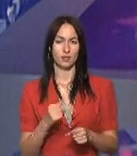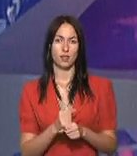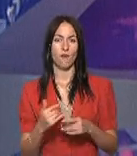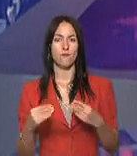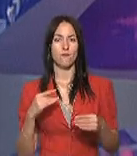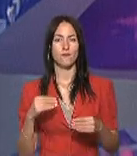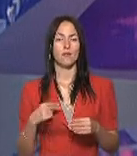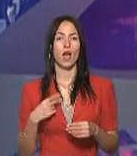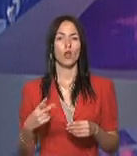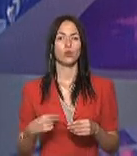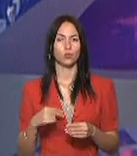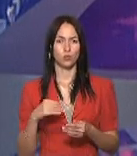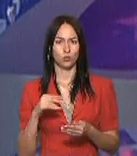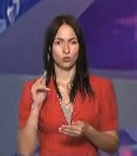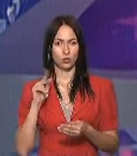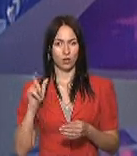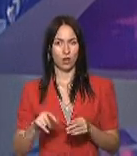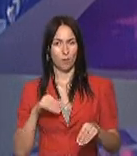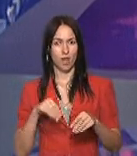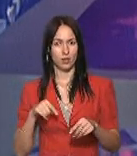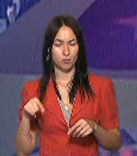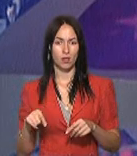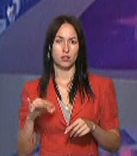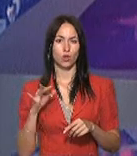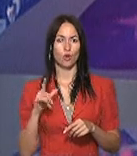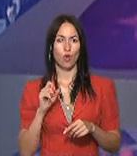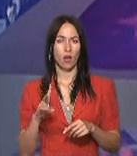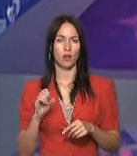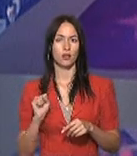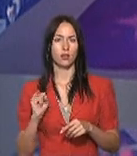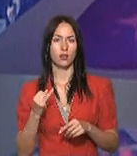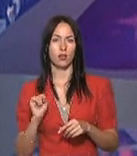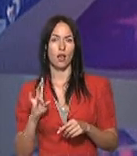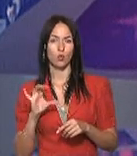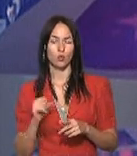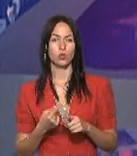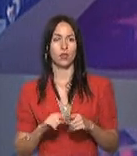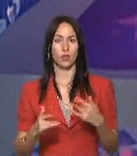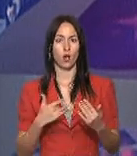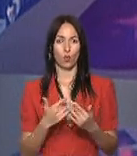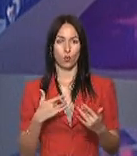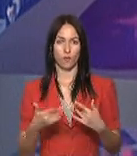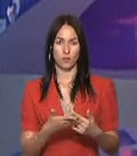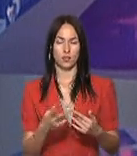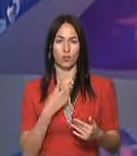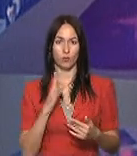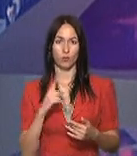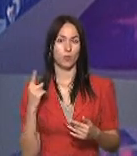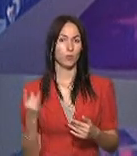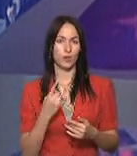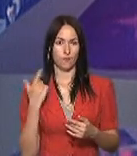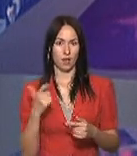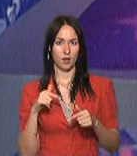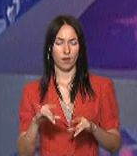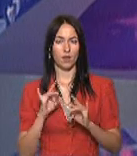французький балетмейстер Йохан Нуса. Таку виставу у Харкові покажуть уперше, розповів диригент-постановник